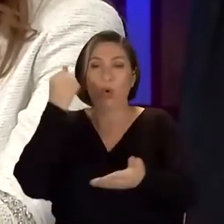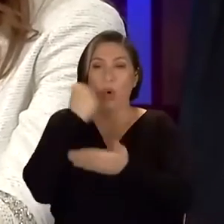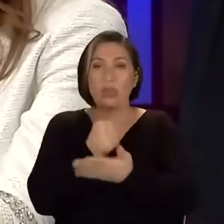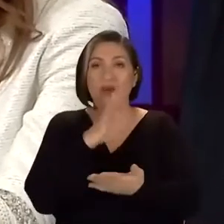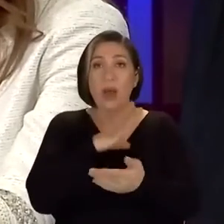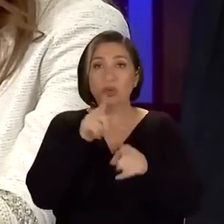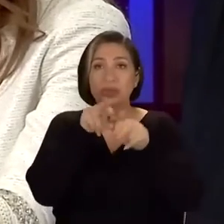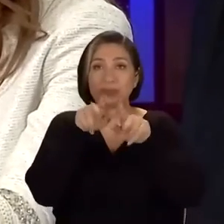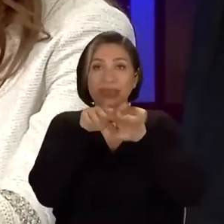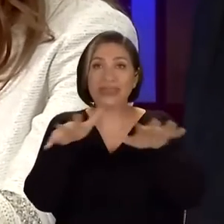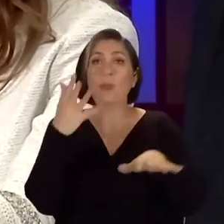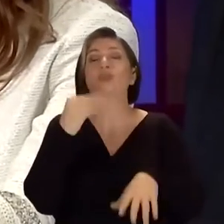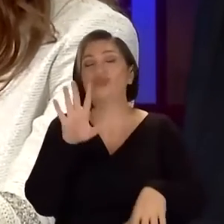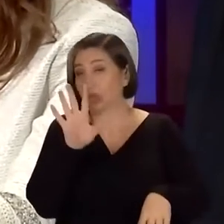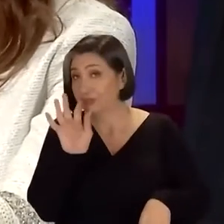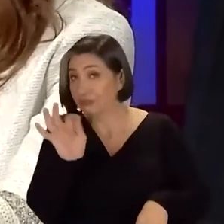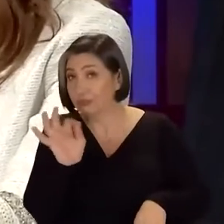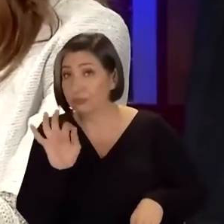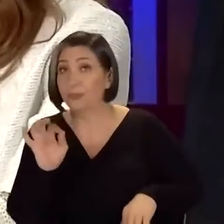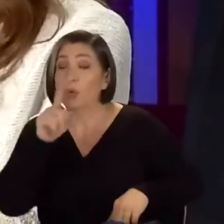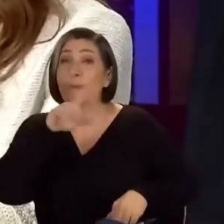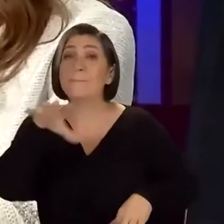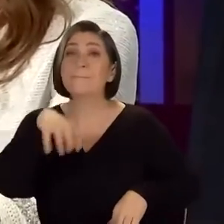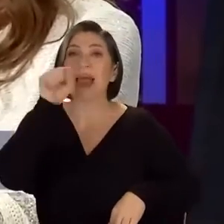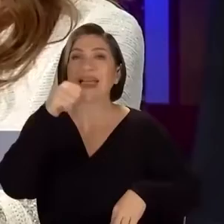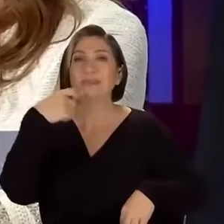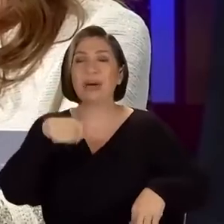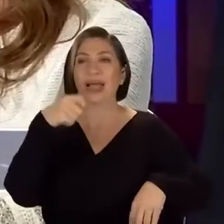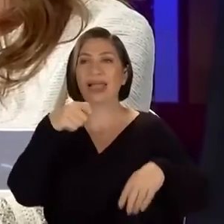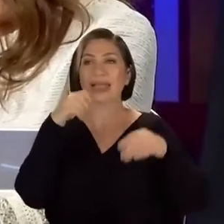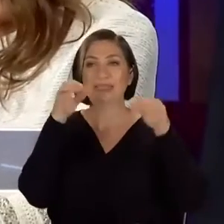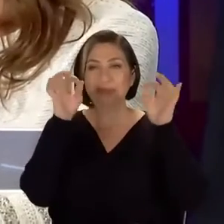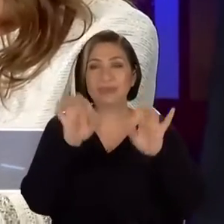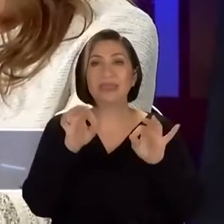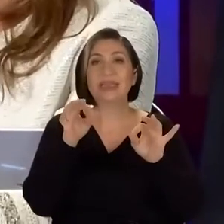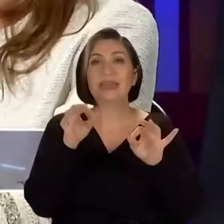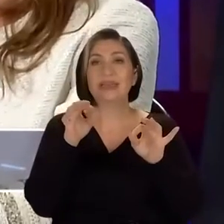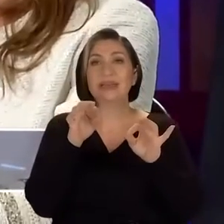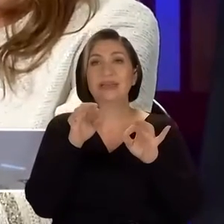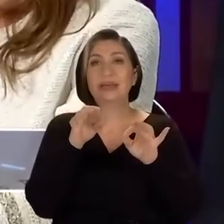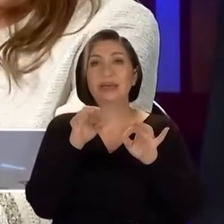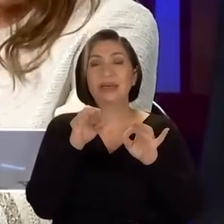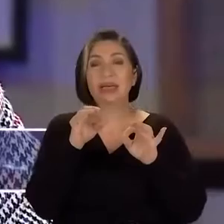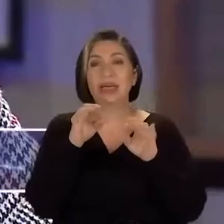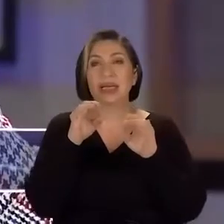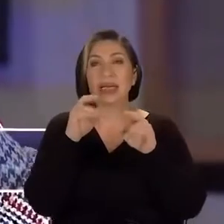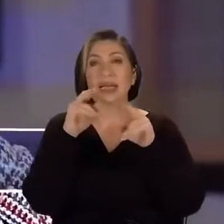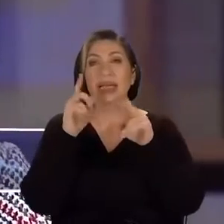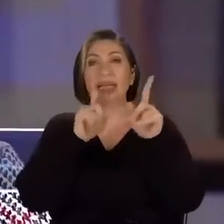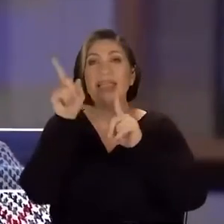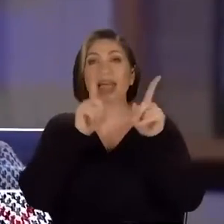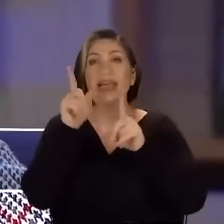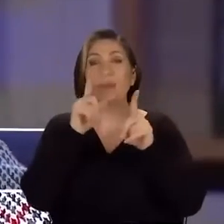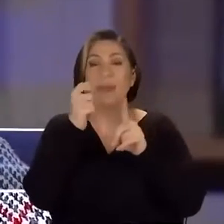sistem olmayacak yani değil mi? Yani şimdi o merkez bankalarının devreye girmesi biraz da şeyle tetiklendi. Aslında kripto paranın felsefesine de